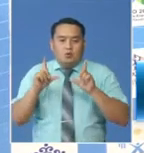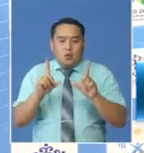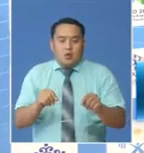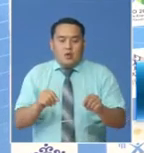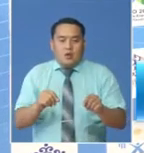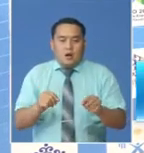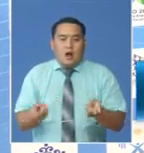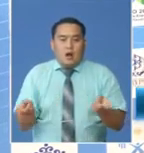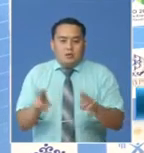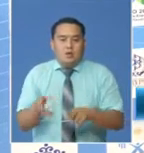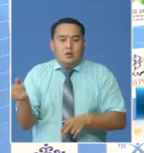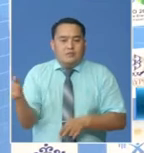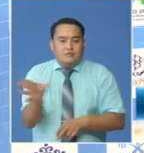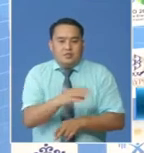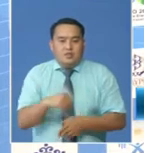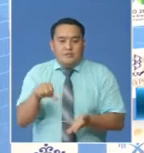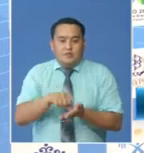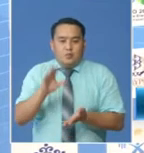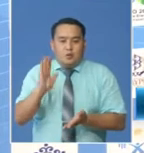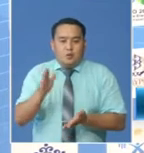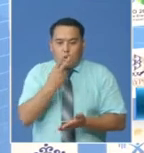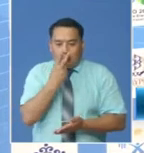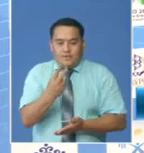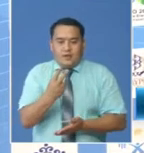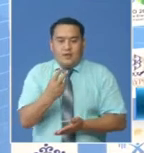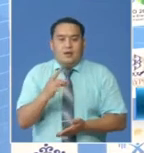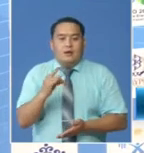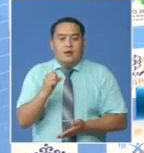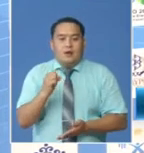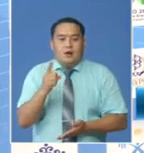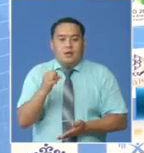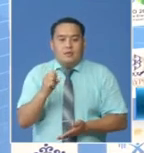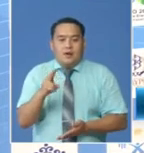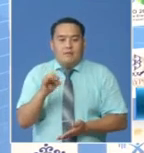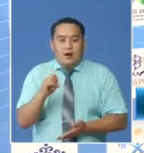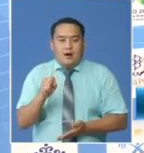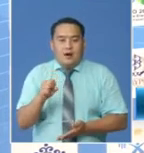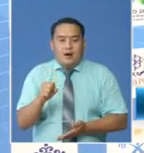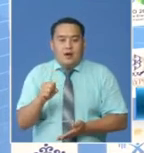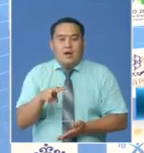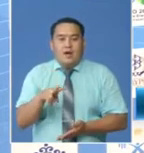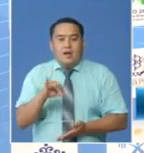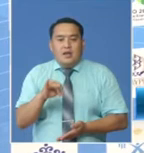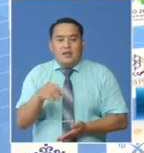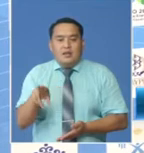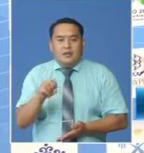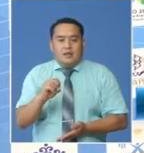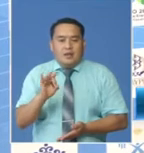А остальные будут выступать. Вы увидите Рахимова, олимпийского чемпиона, Линдера, чемпиона